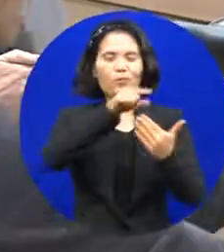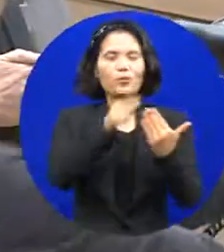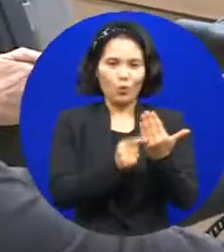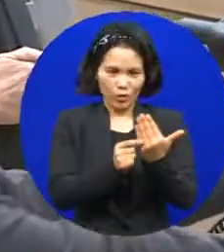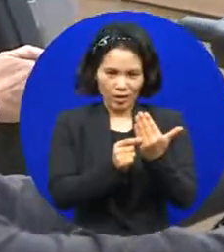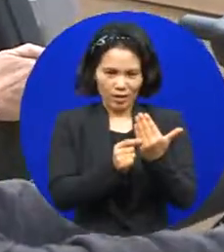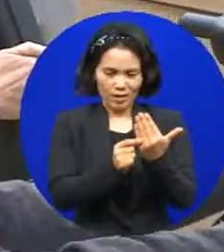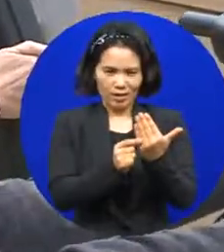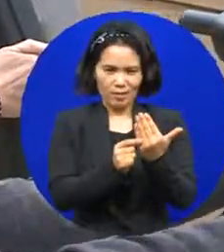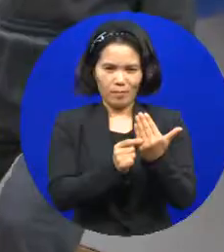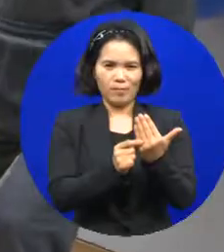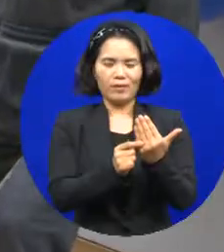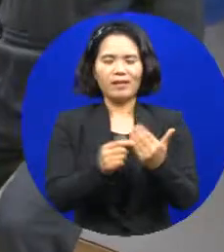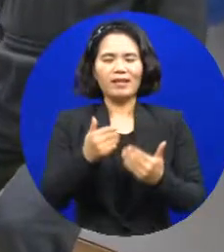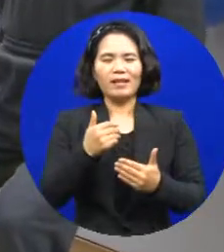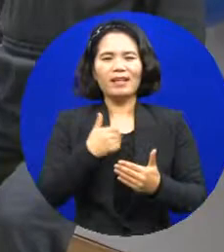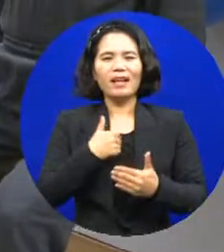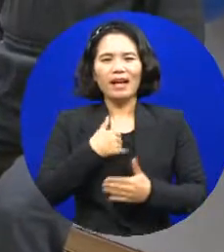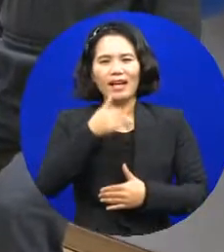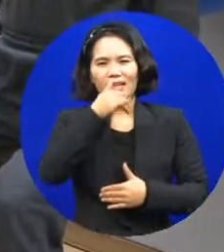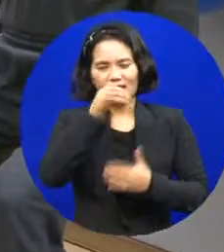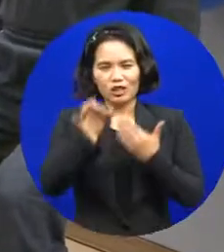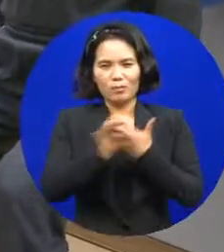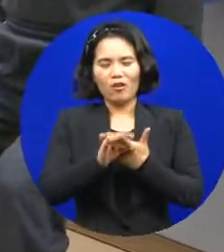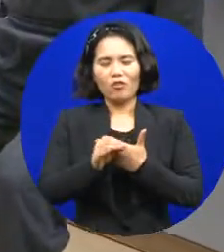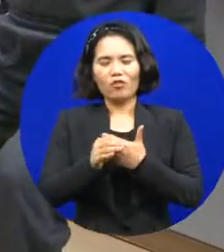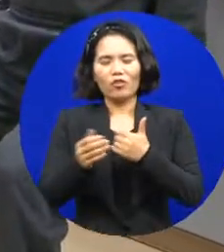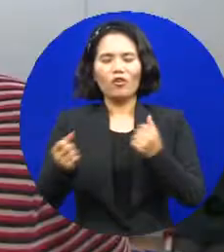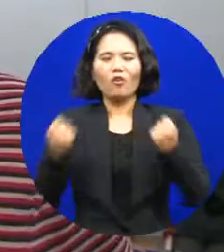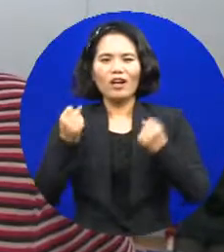운동 프로그램을 한 번에 다 하면 건강에 좋겠네요.